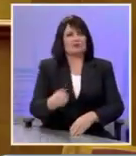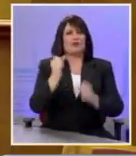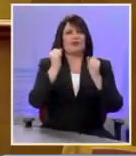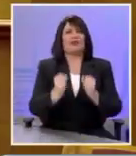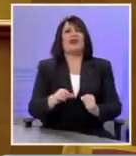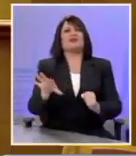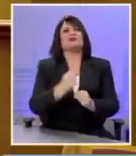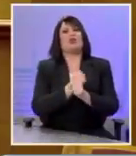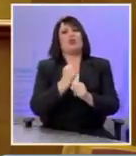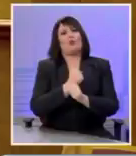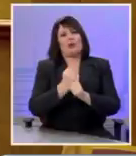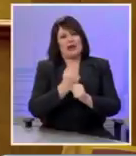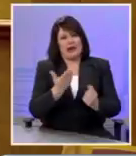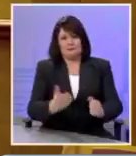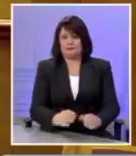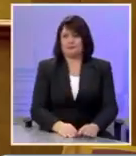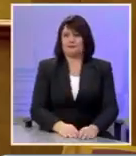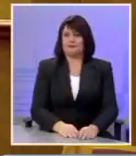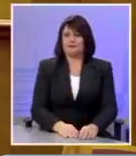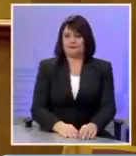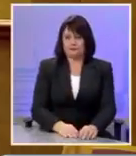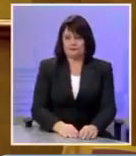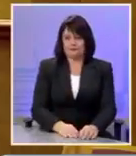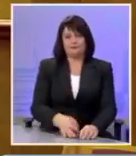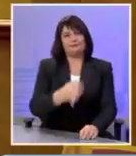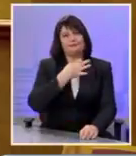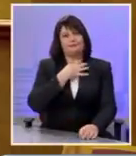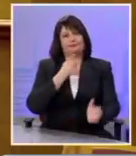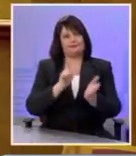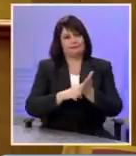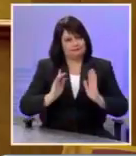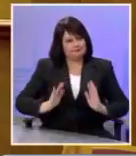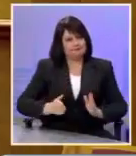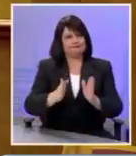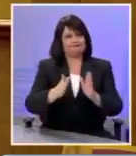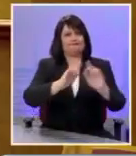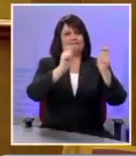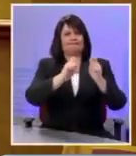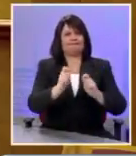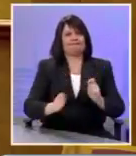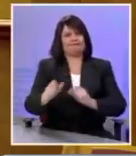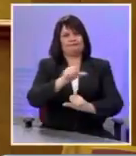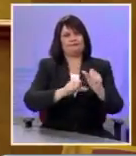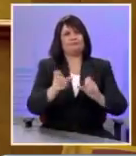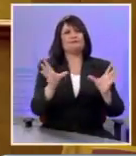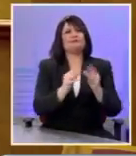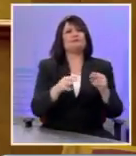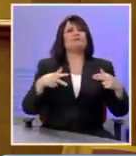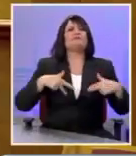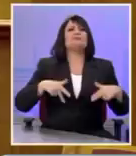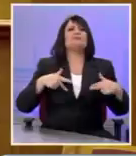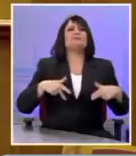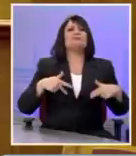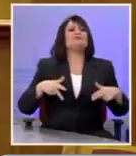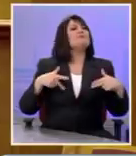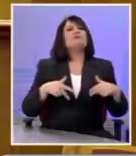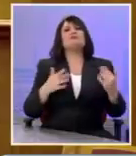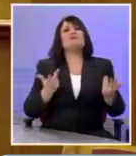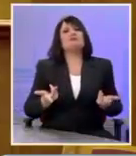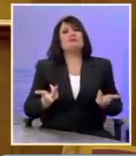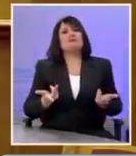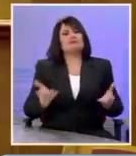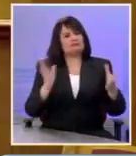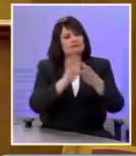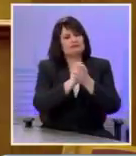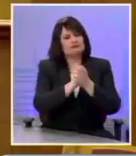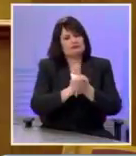εργασίας. Είναι ανάγκη να προχωρήσουν οι μεταρρυθμίσεις στο κράτος για ένα κράτος